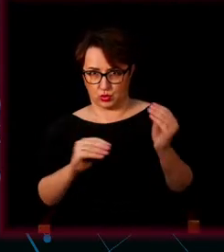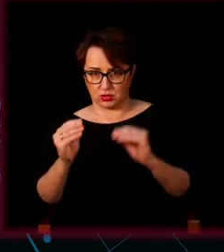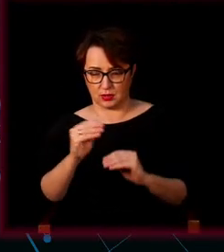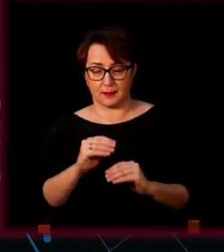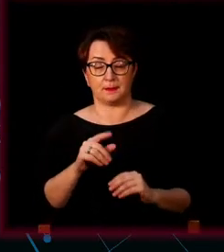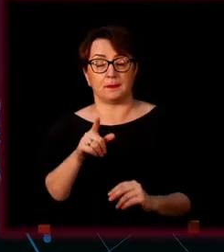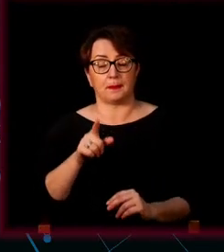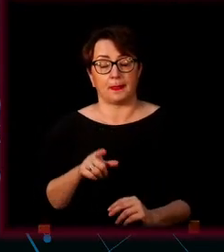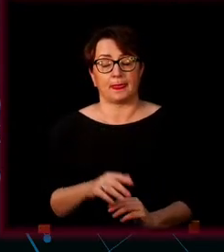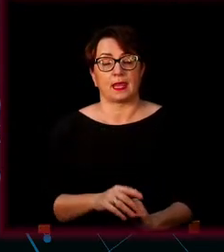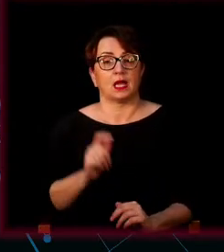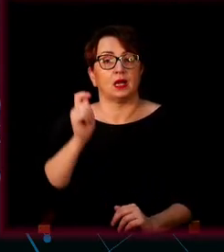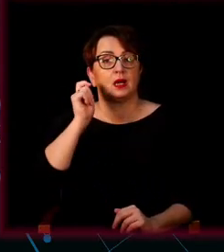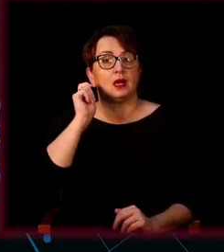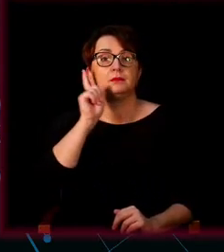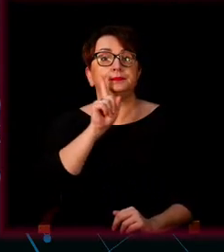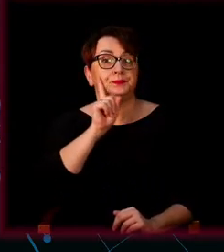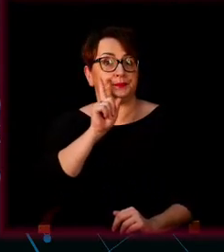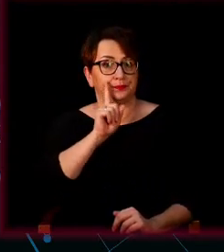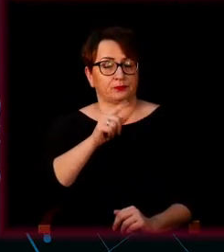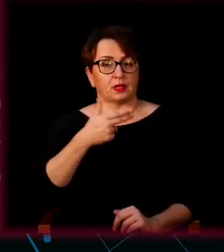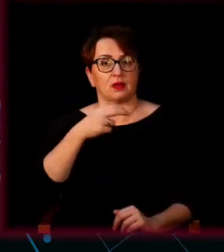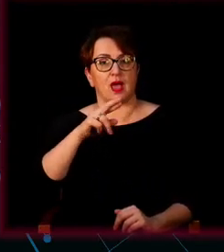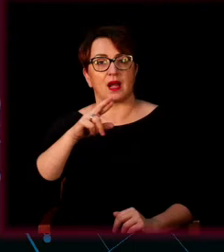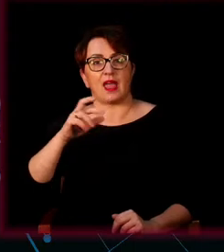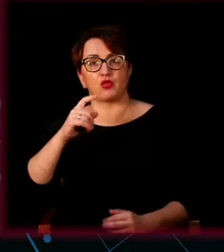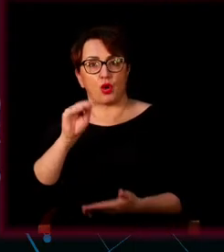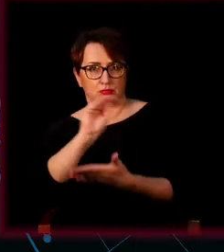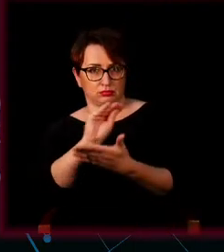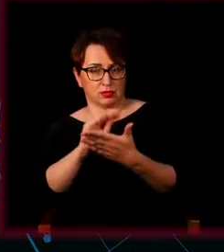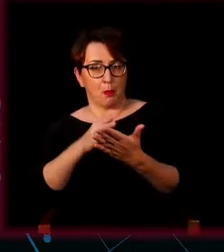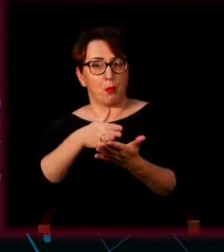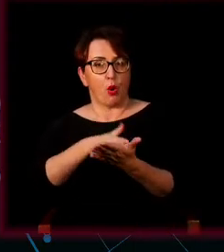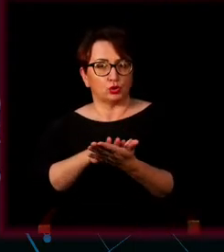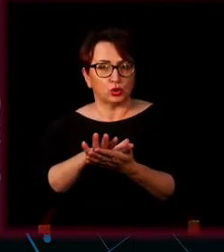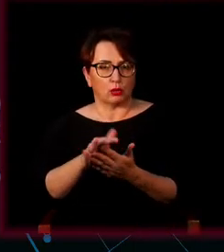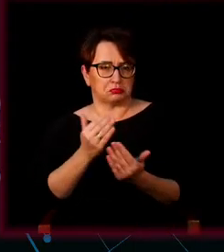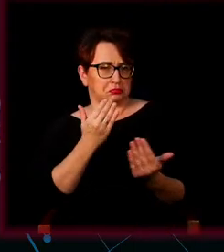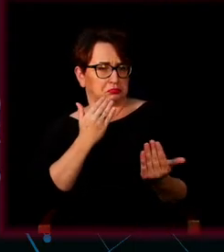mimo tego, że Genli Ai jako narrator na początku wydaje się być